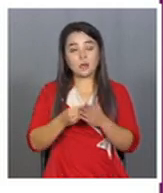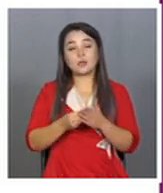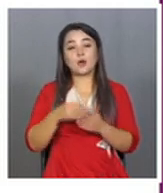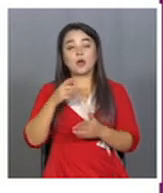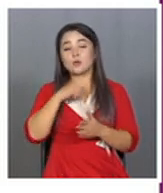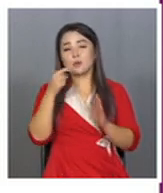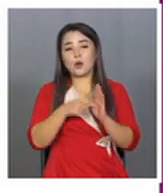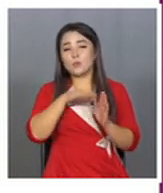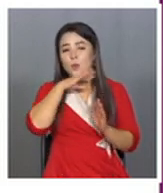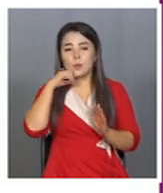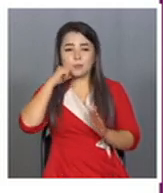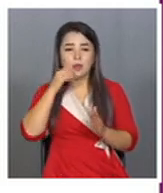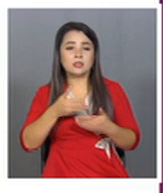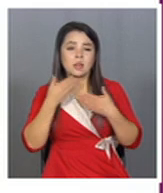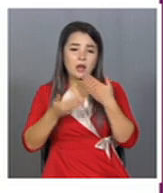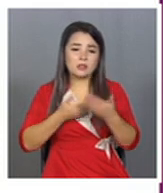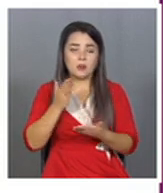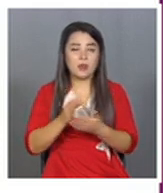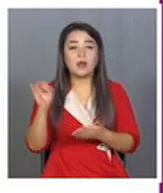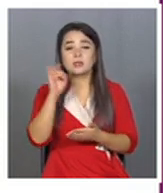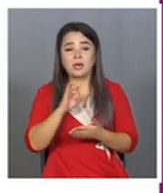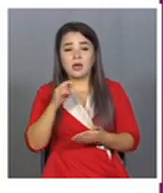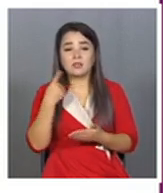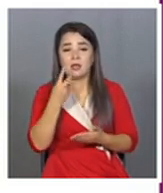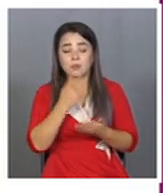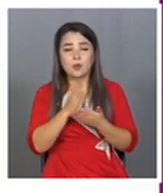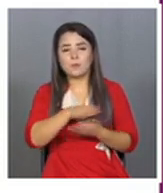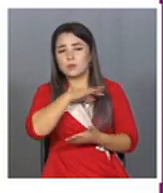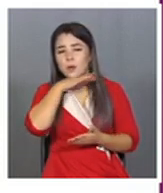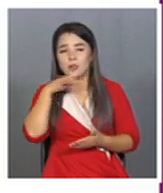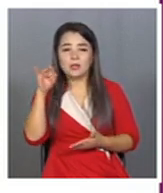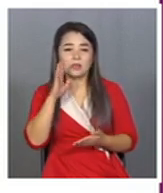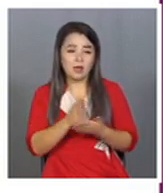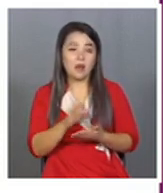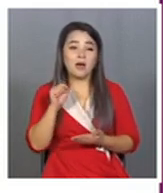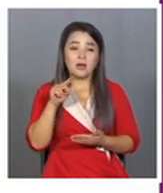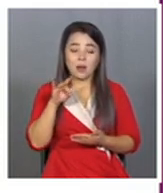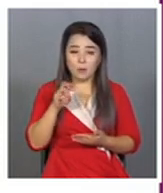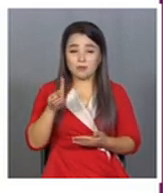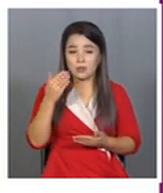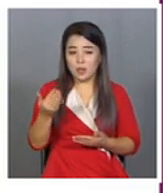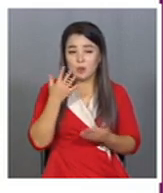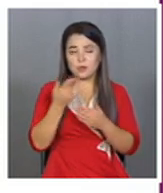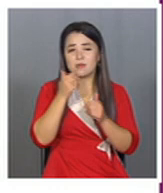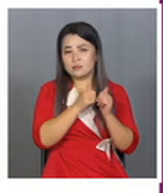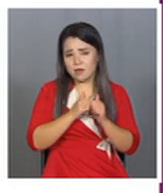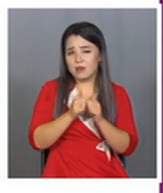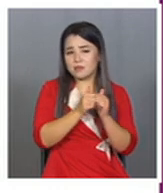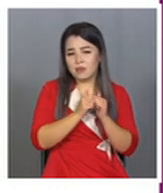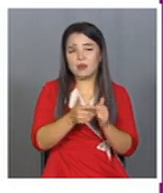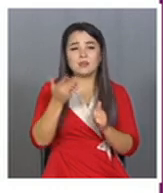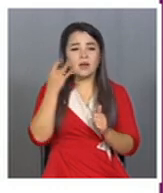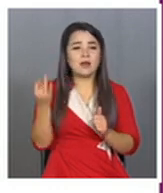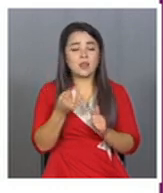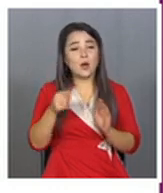көп. Оның әжесі бір тарих дерсің, көп біледі. Ал Арман болса, әжесінің жанынан шықпайды.